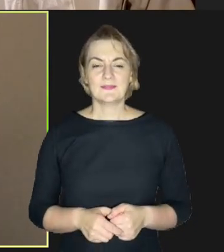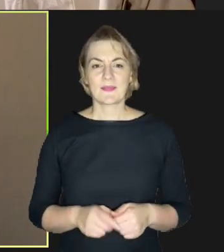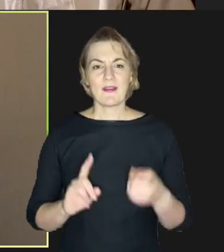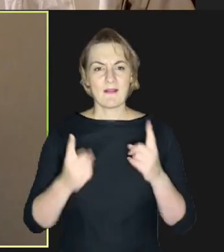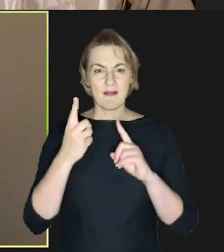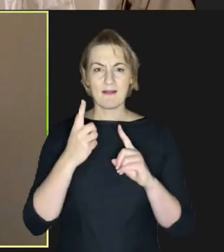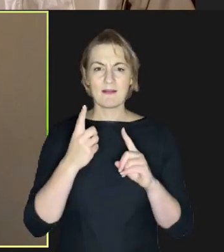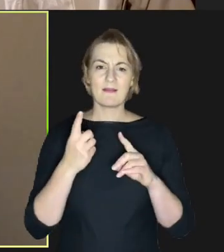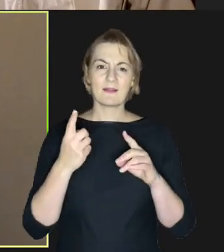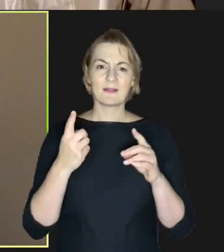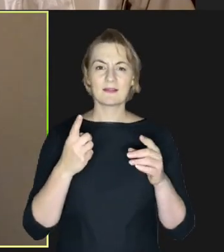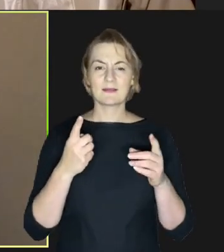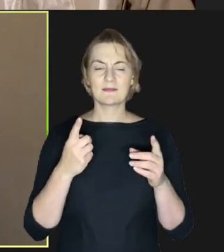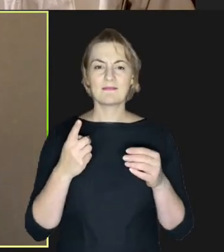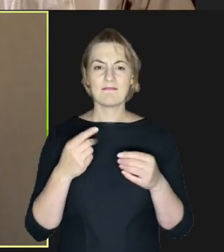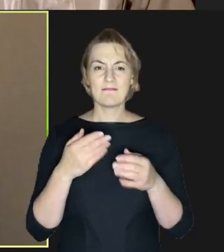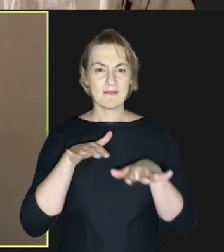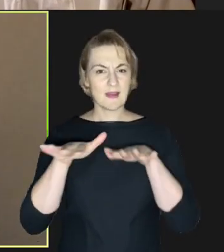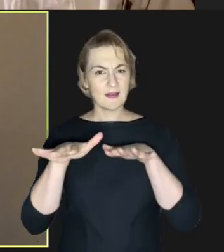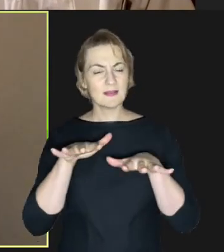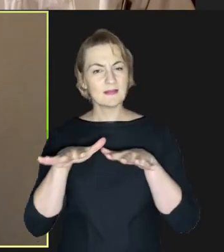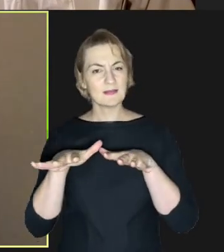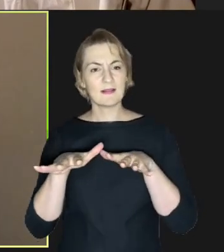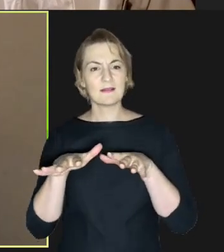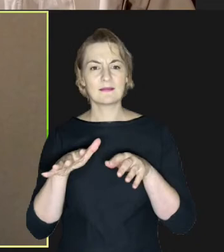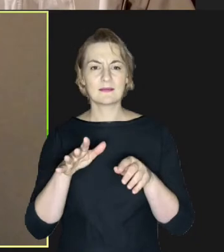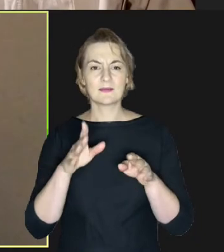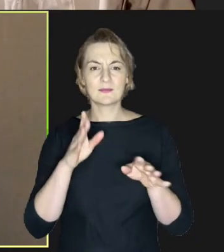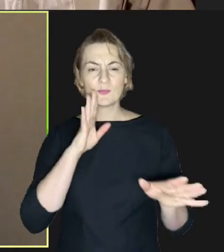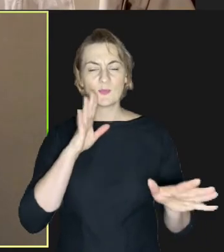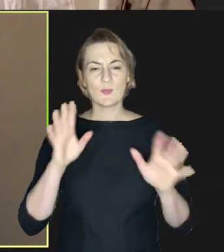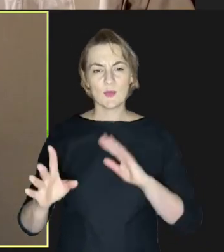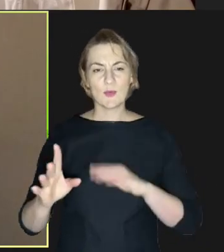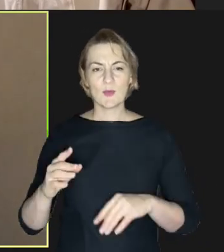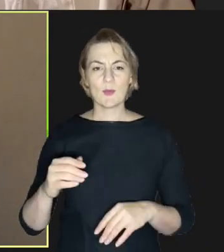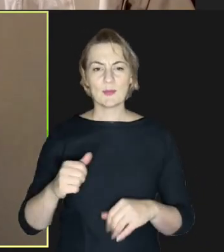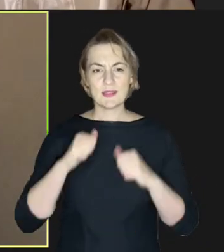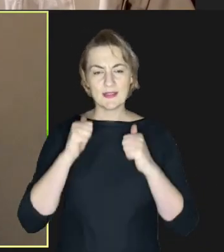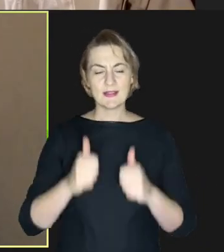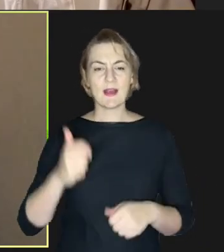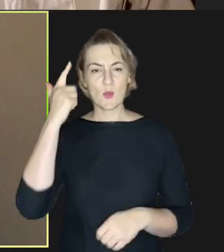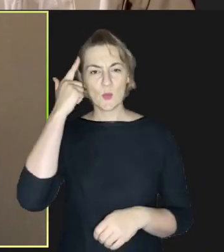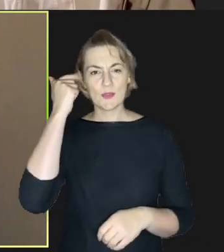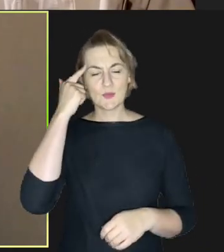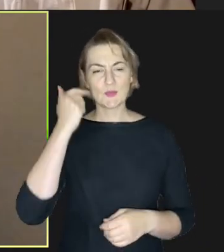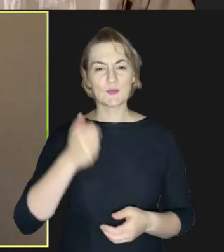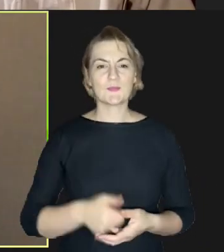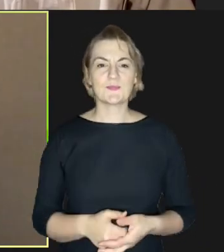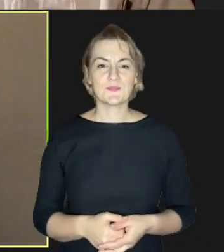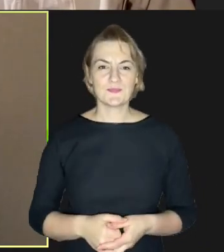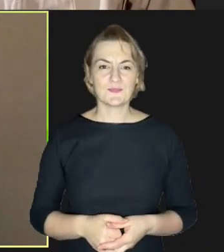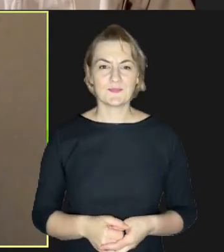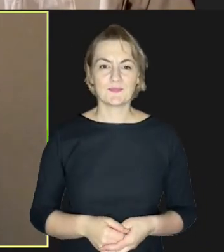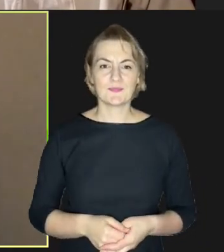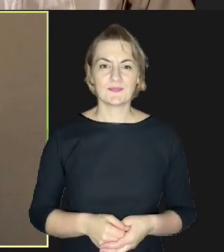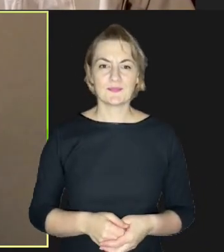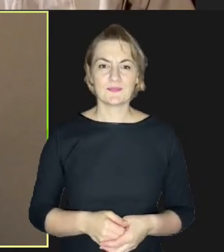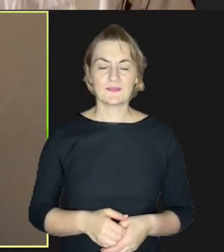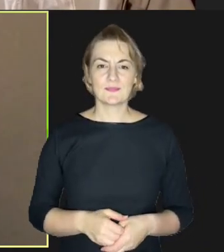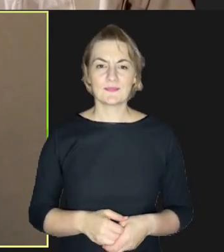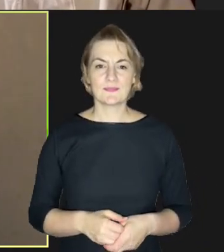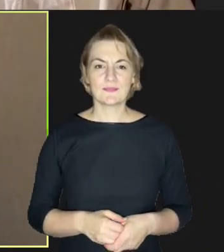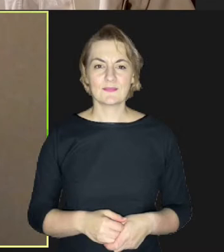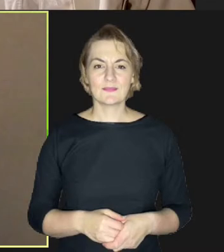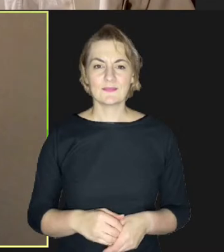miejscem gdzieś tam, tylko jest tak naprawdę stanem naszego umysłu. Tak. Prawda? Jeśli prawda,